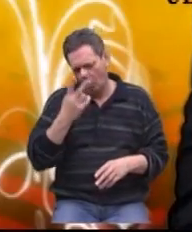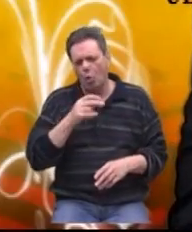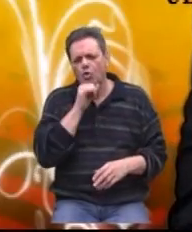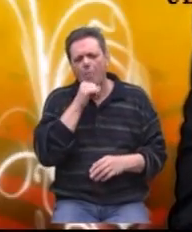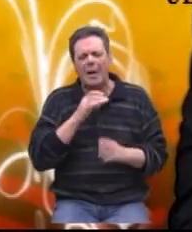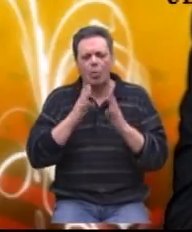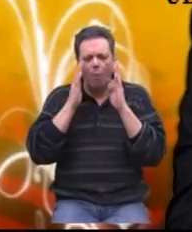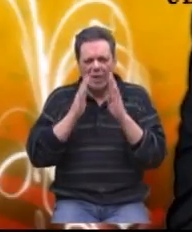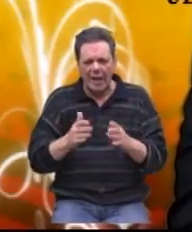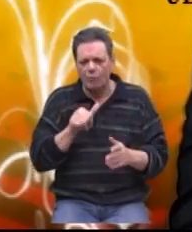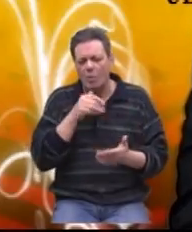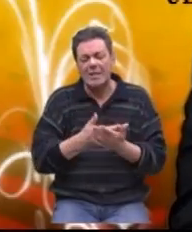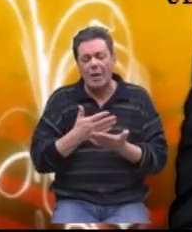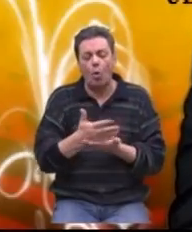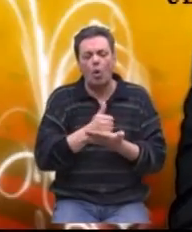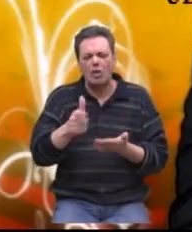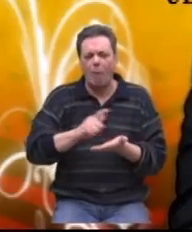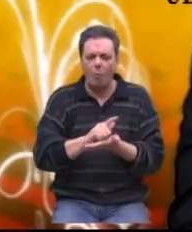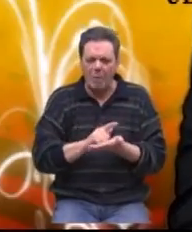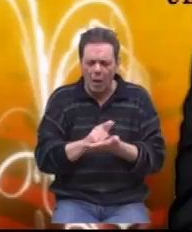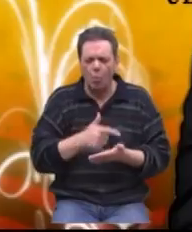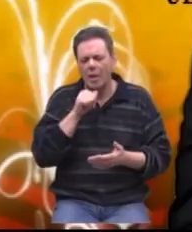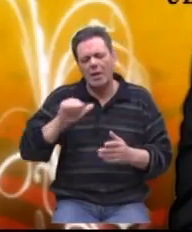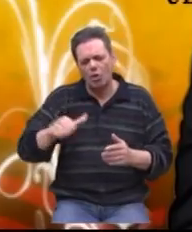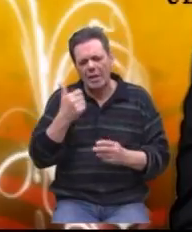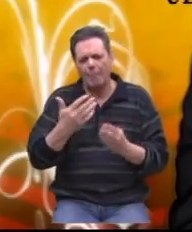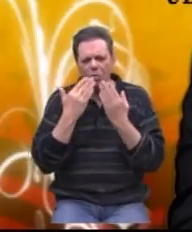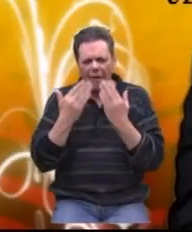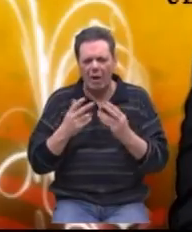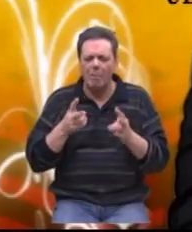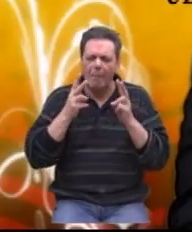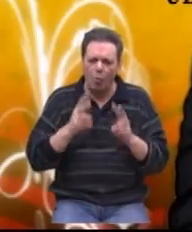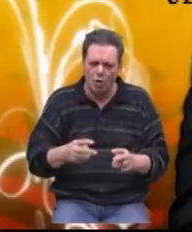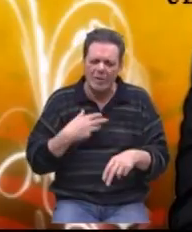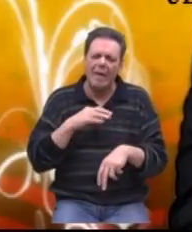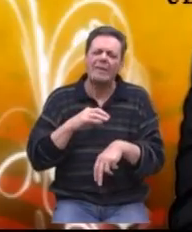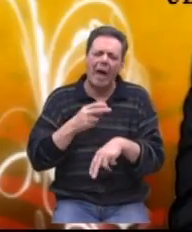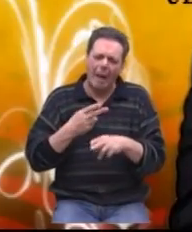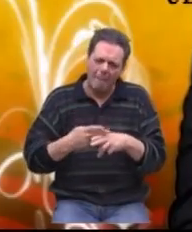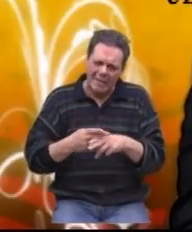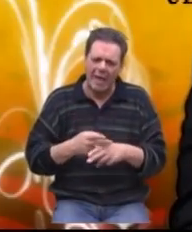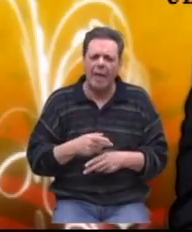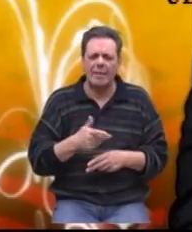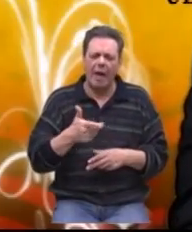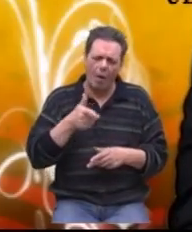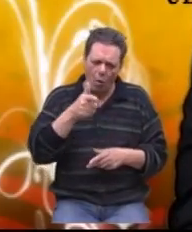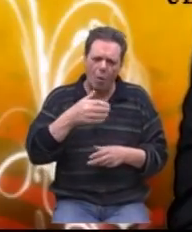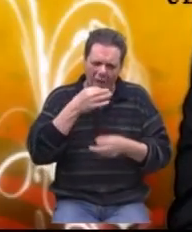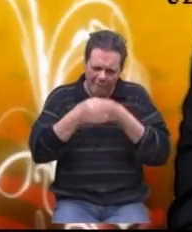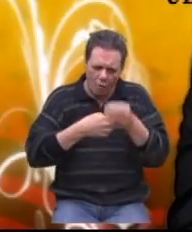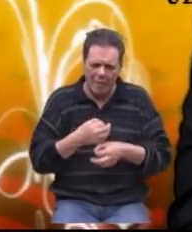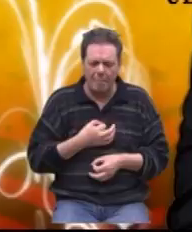županijskom povjerenstvu. Zato koristim i ovu priliku i još vam jednom zahvaljujem na mogućnosti da pacijenta o tome informiram.